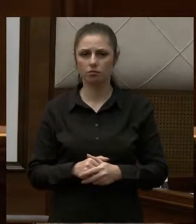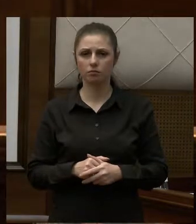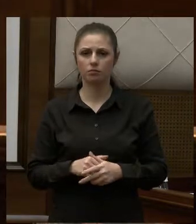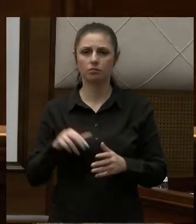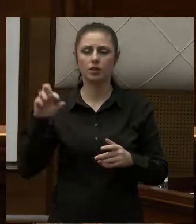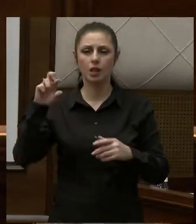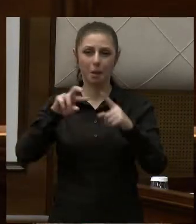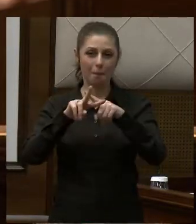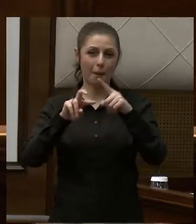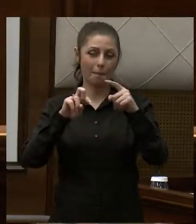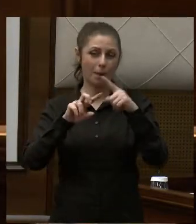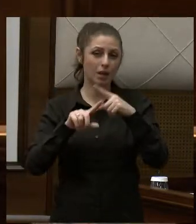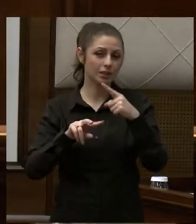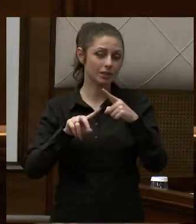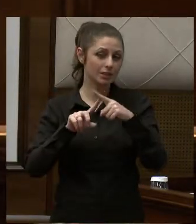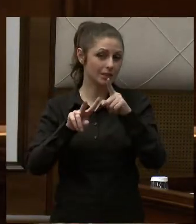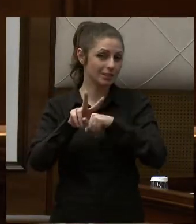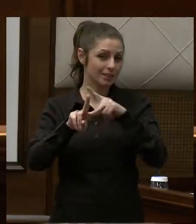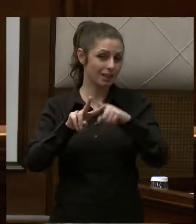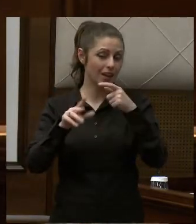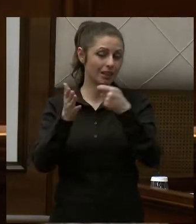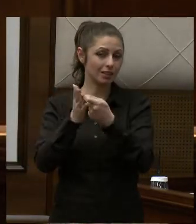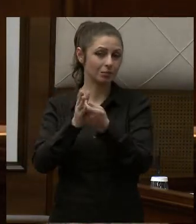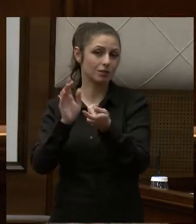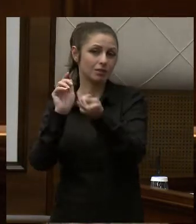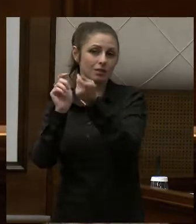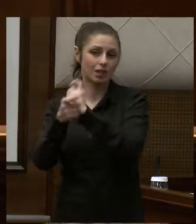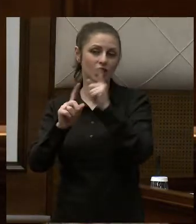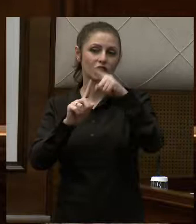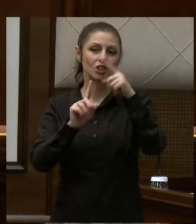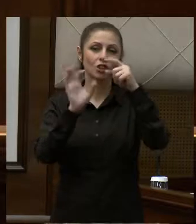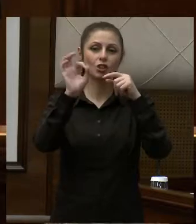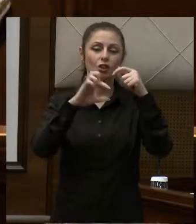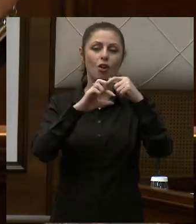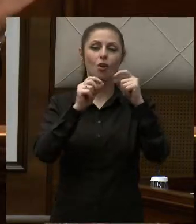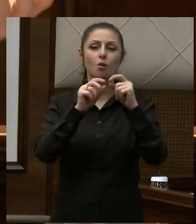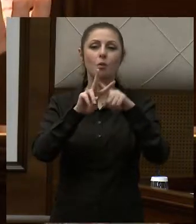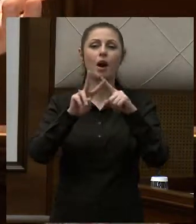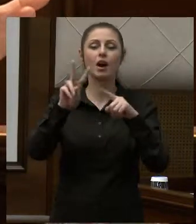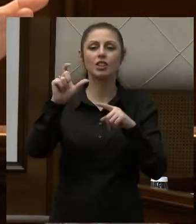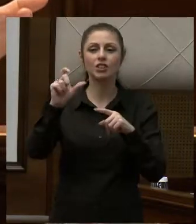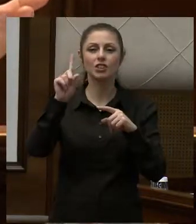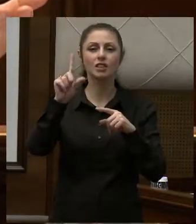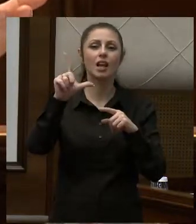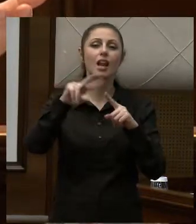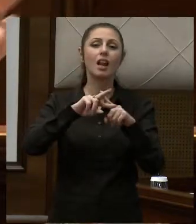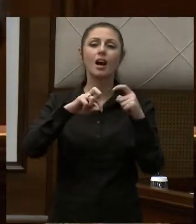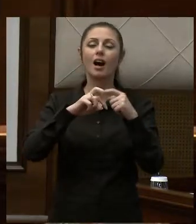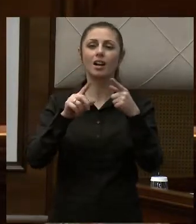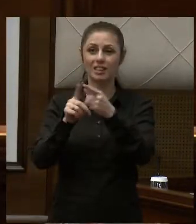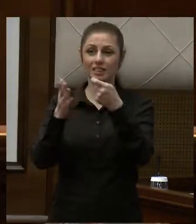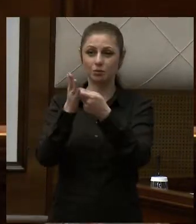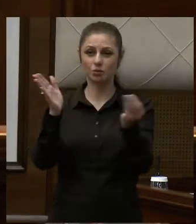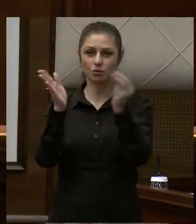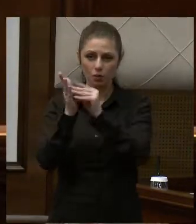Papatya Caddesi'nin ismini kaldırıp Torbacılar Caddesi yapanların ben aklı selim insanlar olduğunu düşünmüyorum.